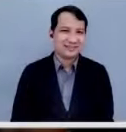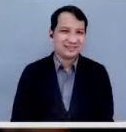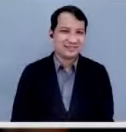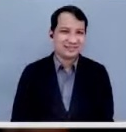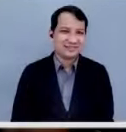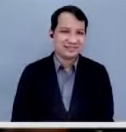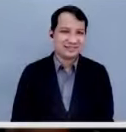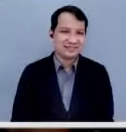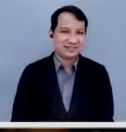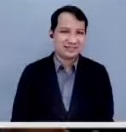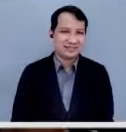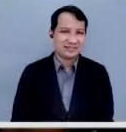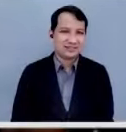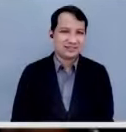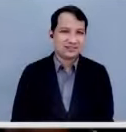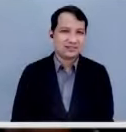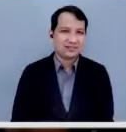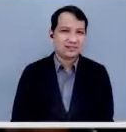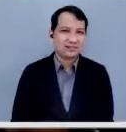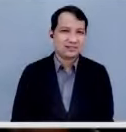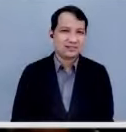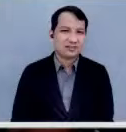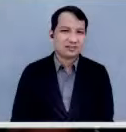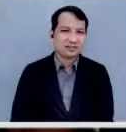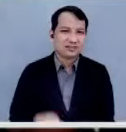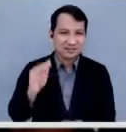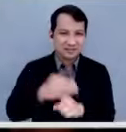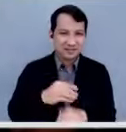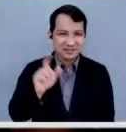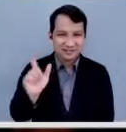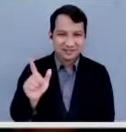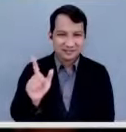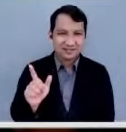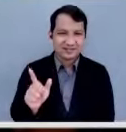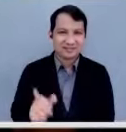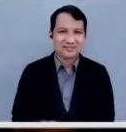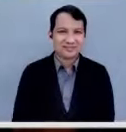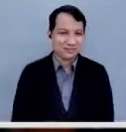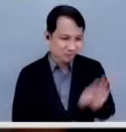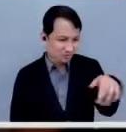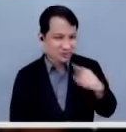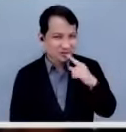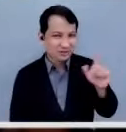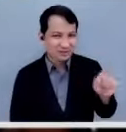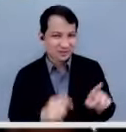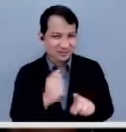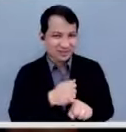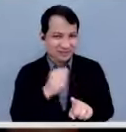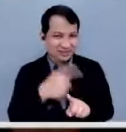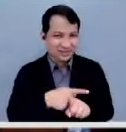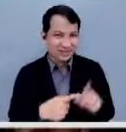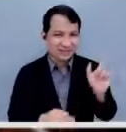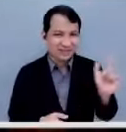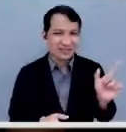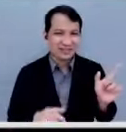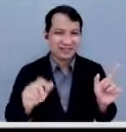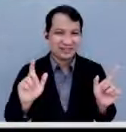niyo? March 20. Ah! Anong March na lang ngayon? Baka April 20, April 4.